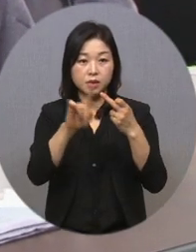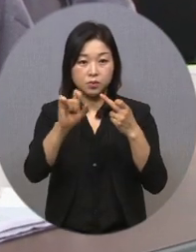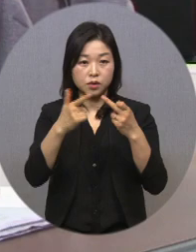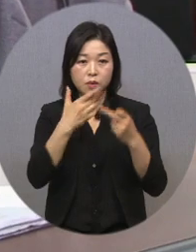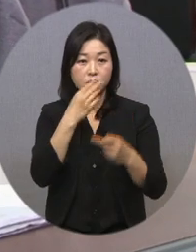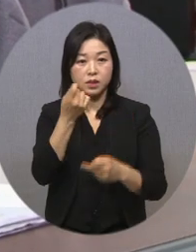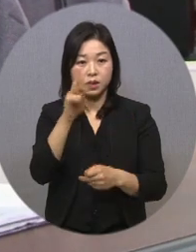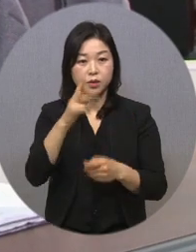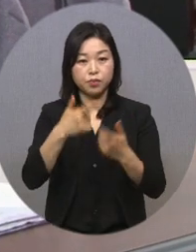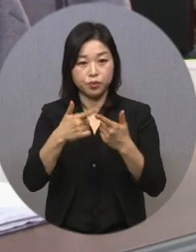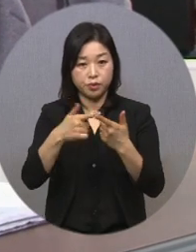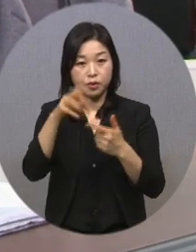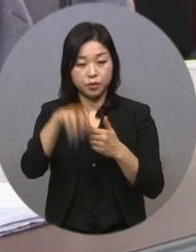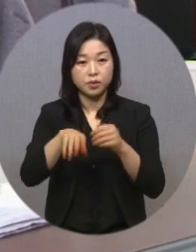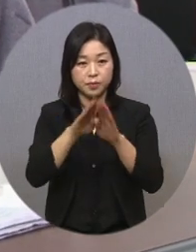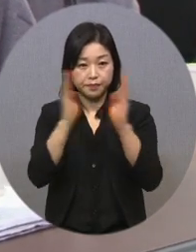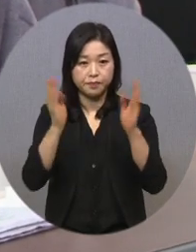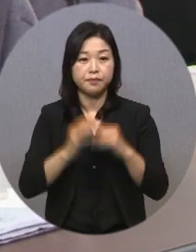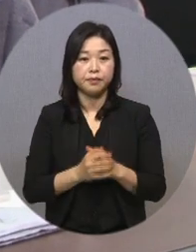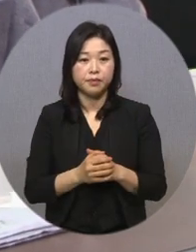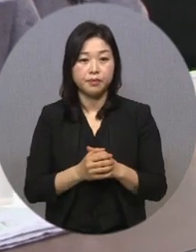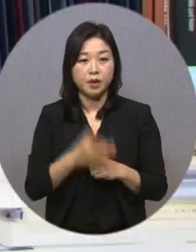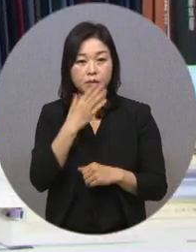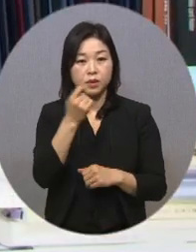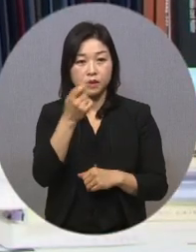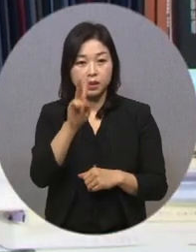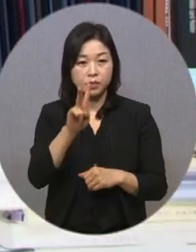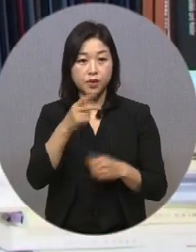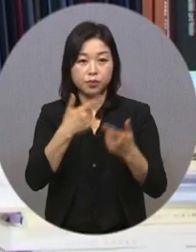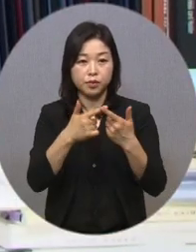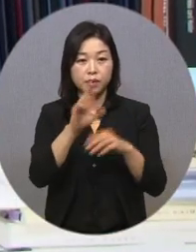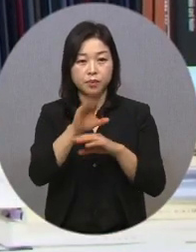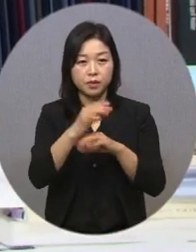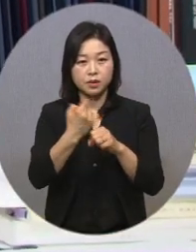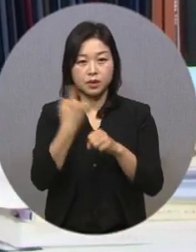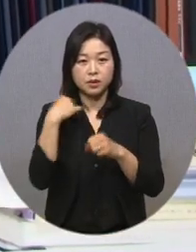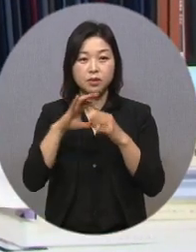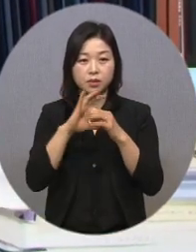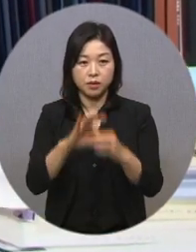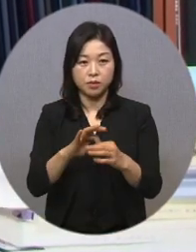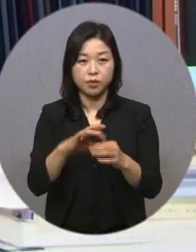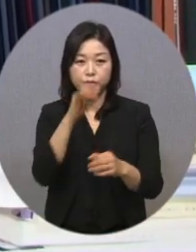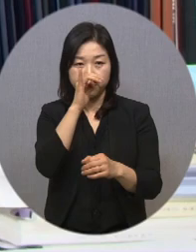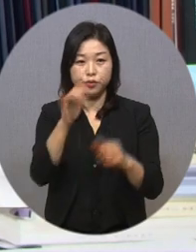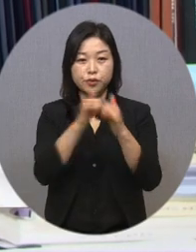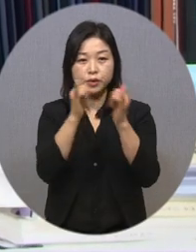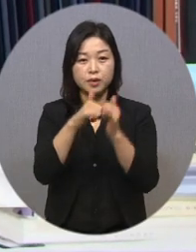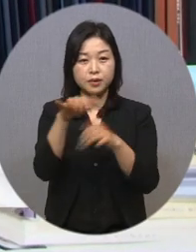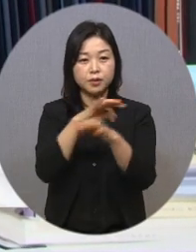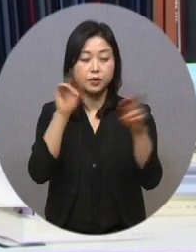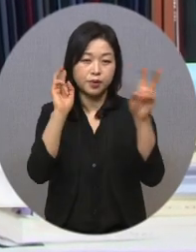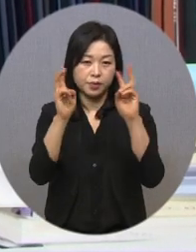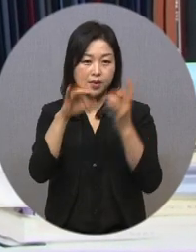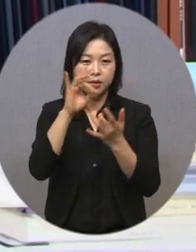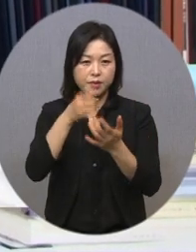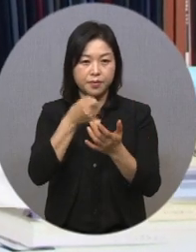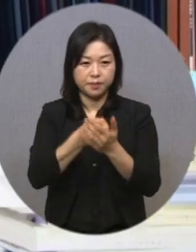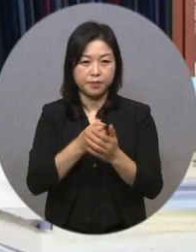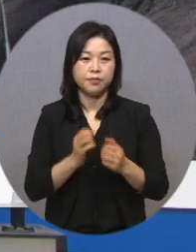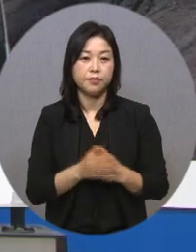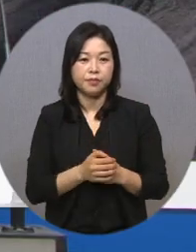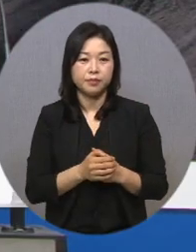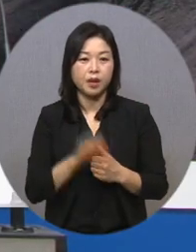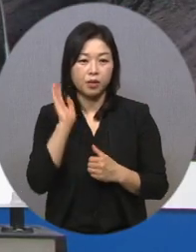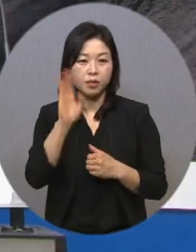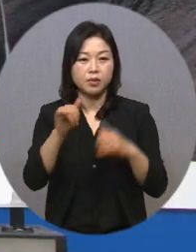복지TV 부산지사에서 열렸습니다. 복지TV 부산방송은 작년에 이어 지속적으로 우수 사회적 경제 기업으로 선정되어 왔으며